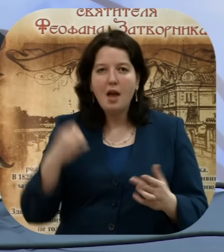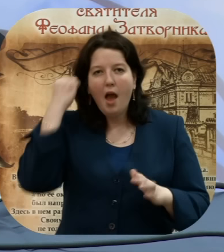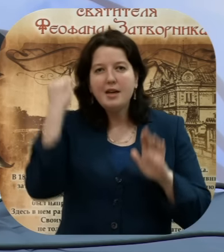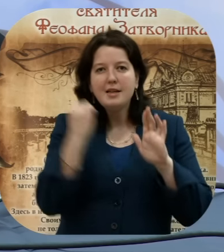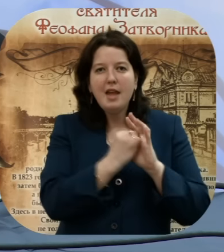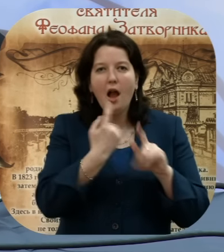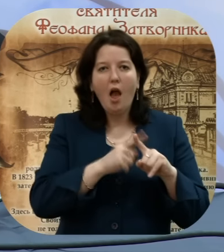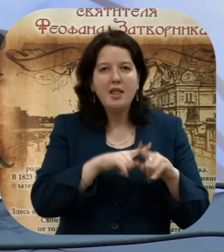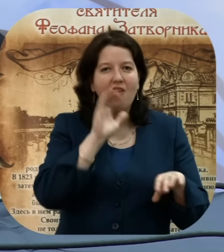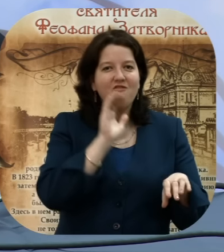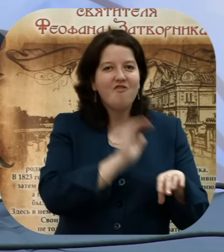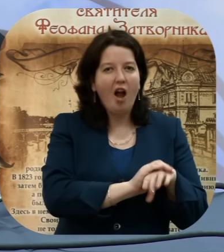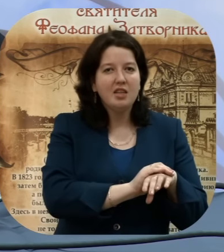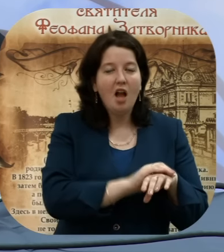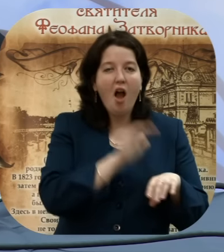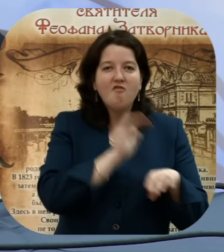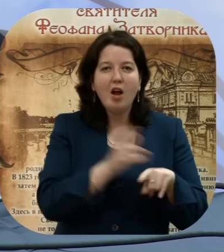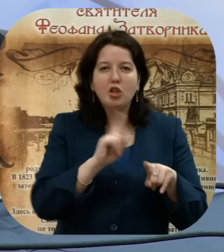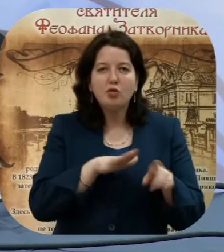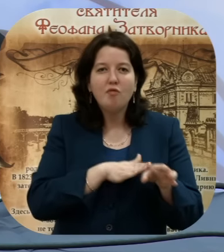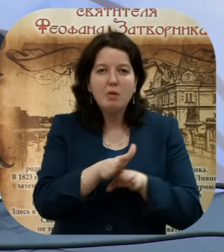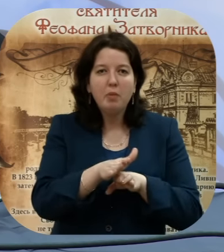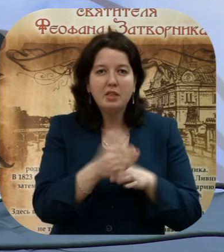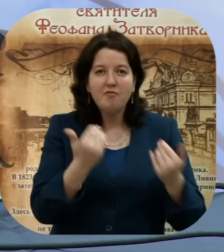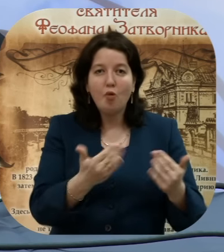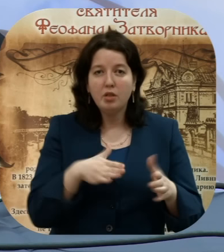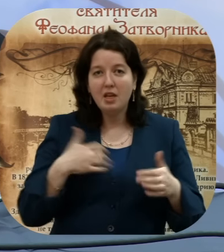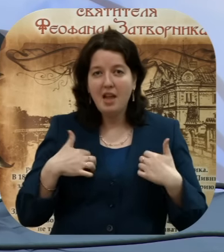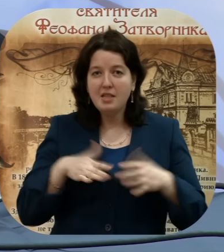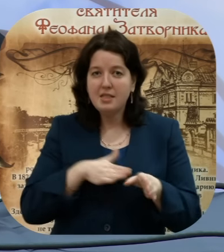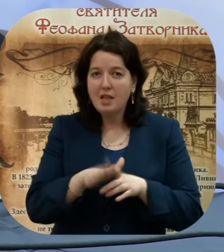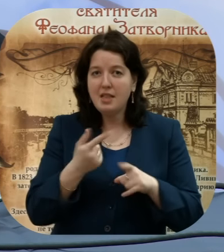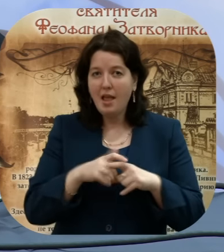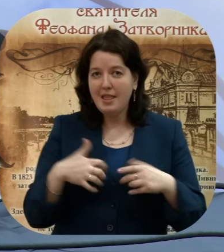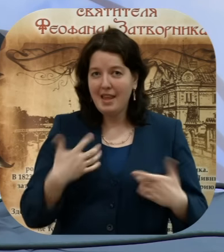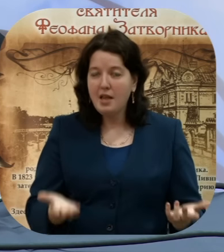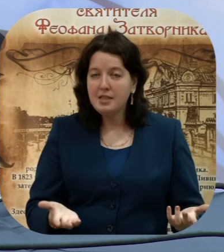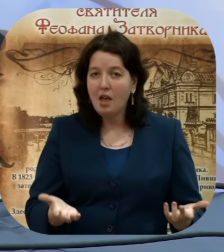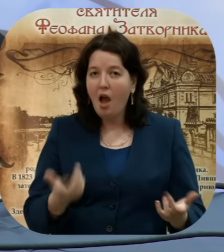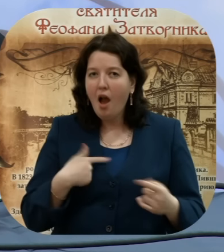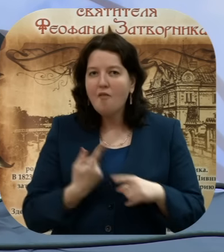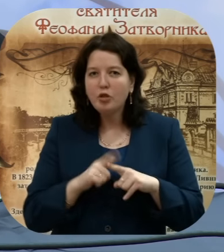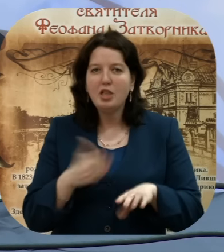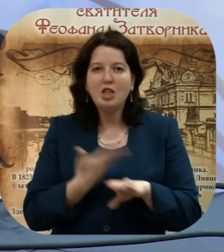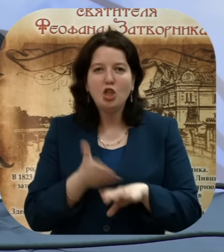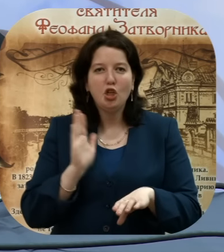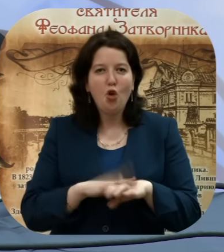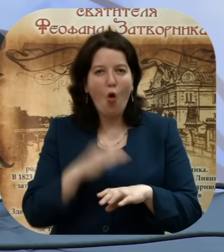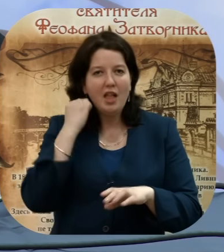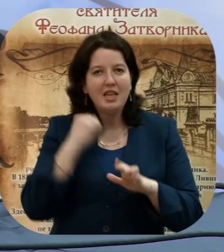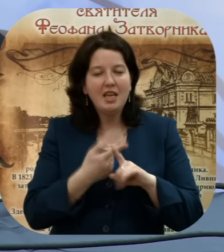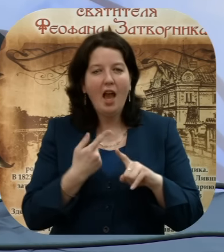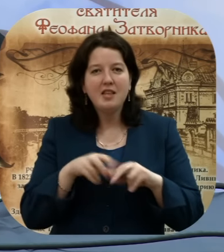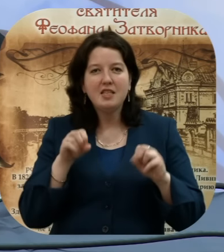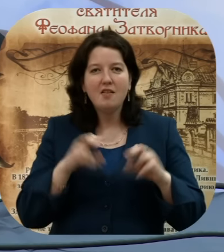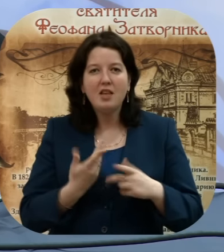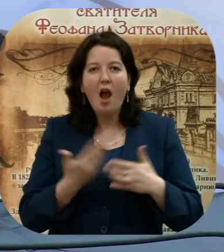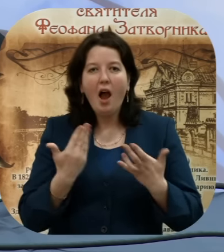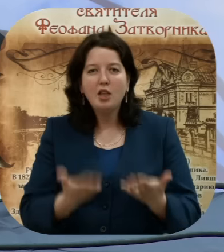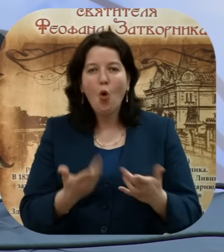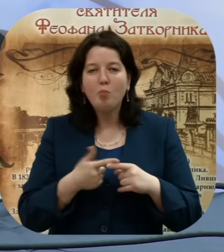факт, уже фактическое осуществление страсти. Так вот, эти тяжелые грехи, они свидетельствуют мне